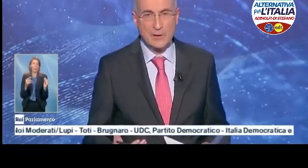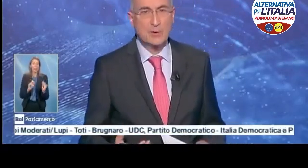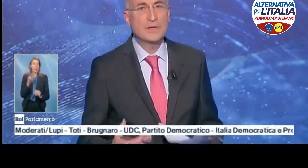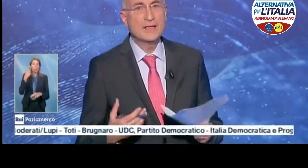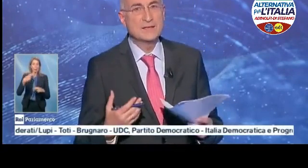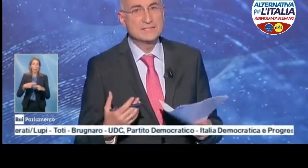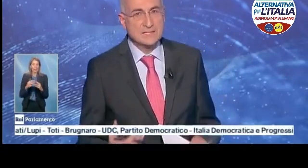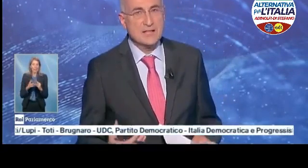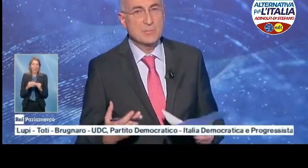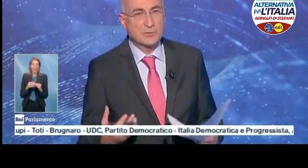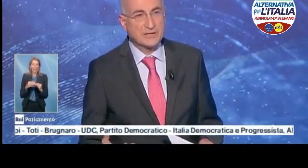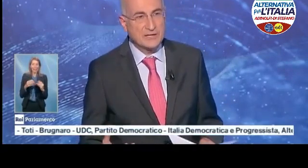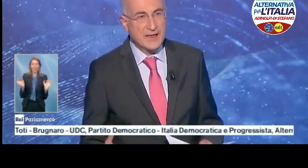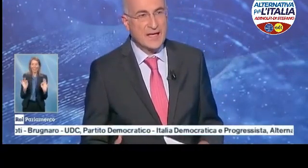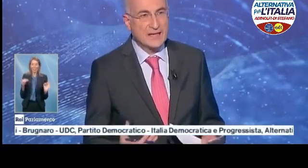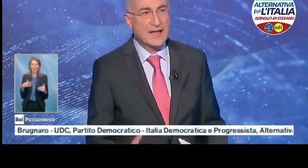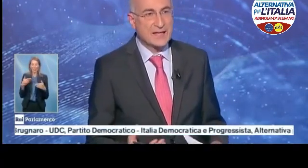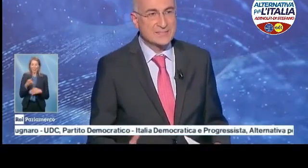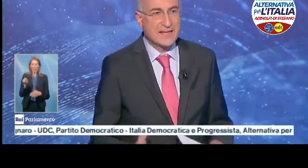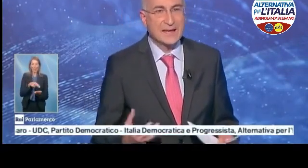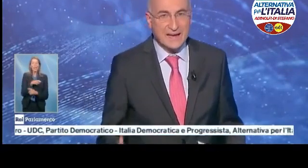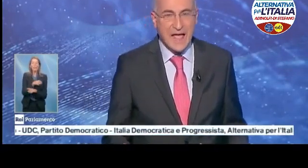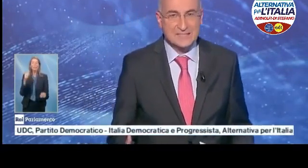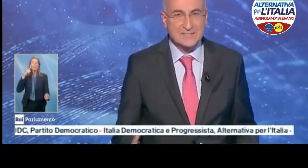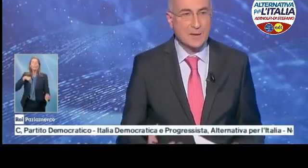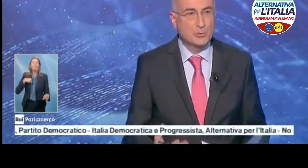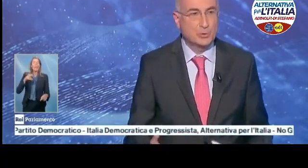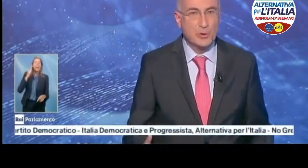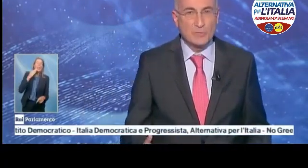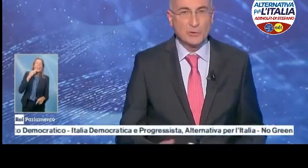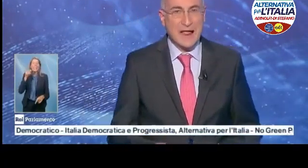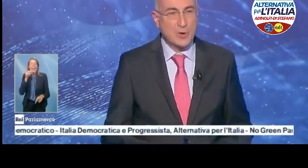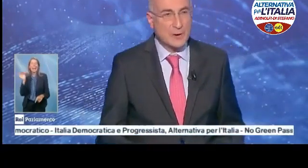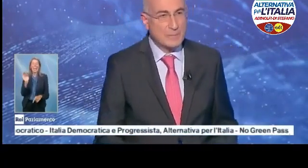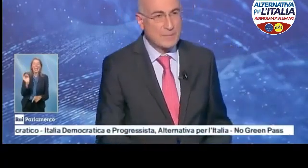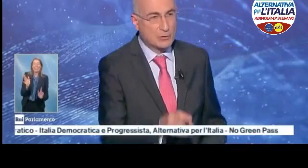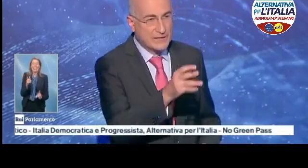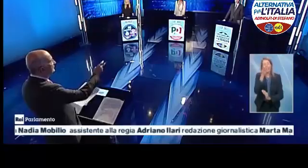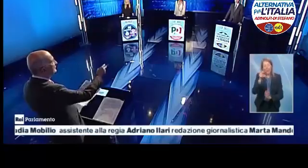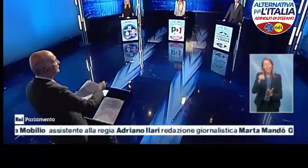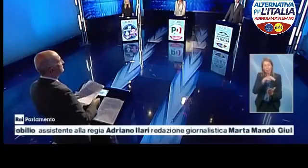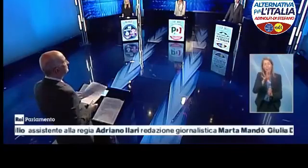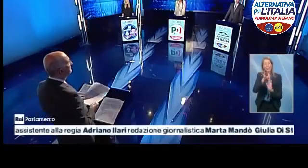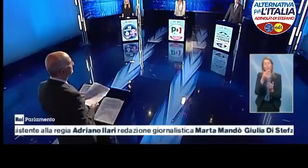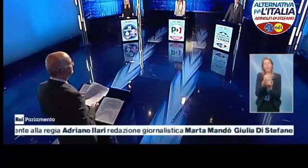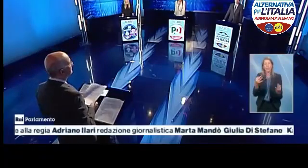volta. Allora, cosa sentite di poter dire ai ragazzi e alle ragazze che appunto voteranno per la prima volta? Grazie. Di